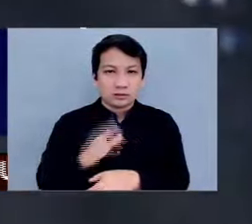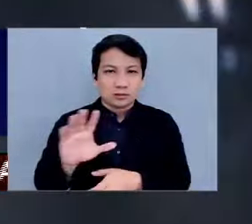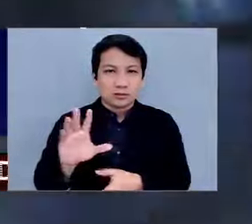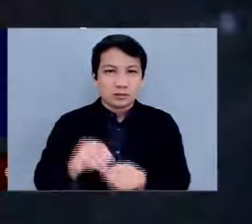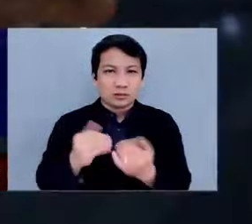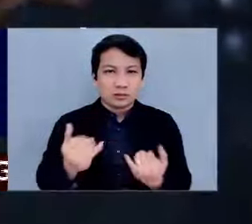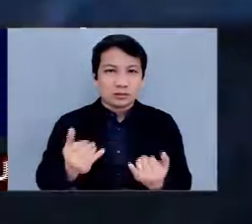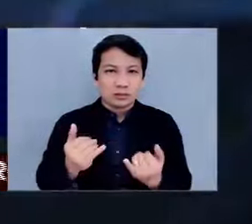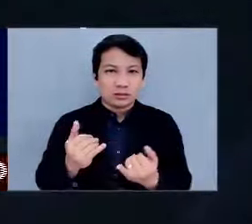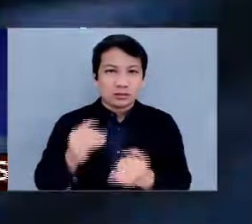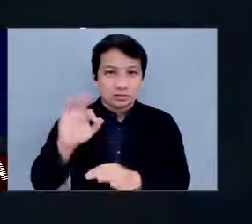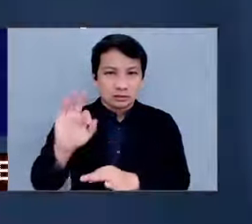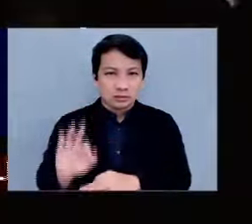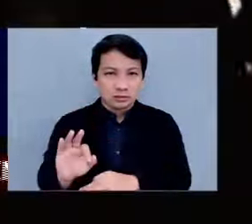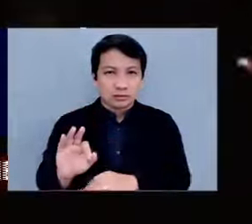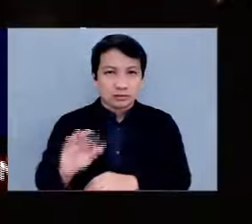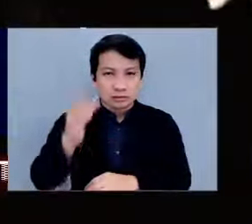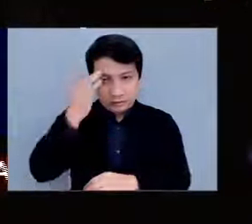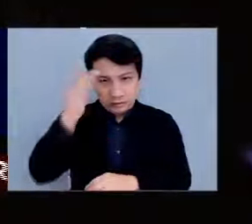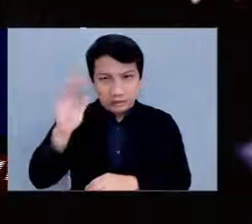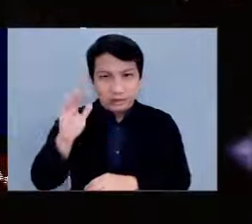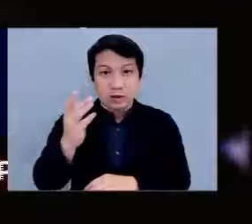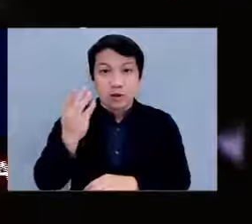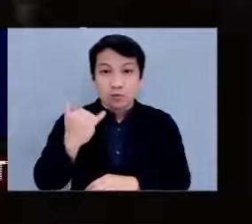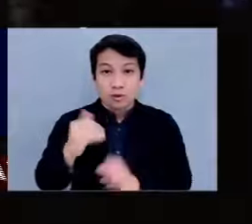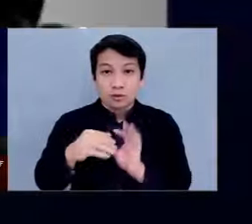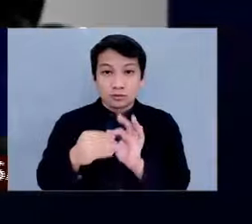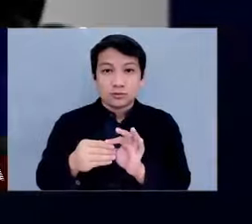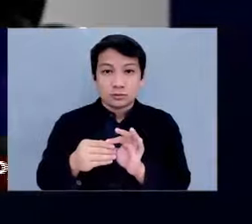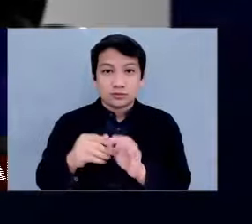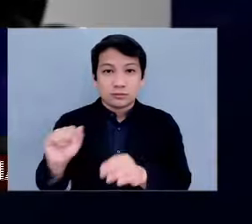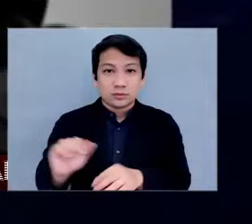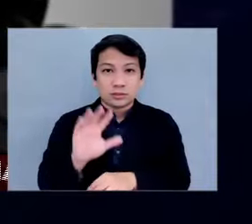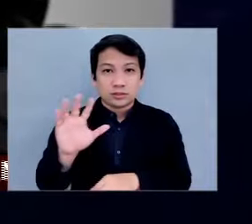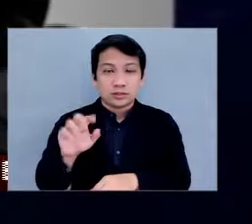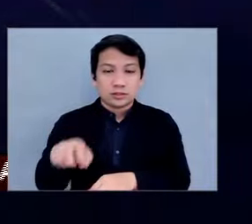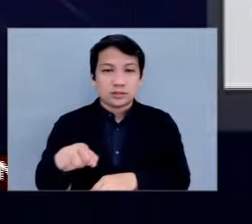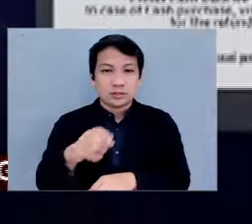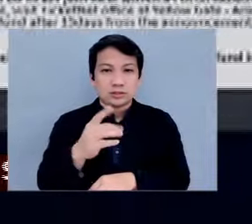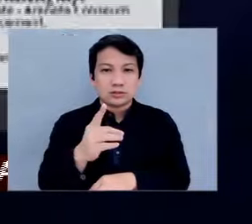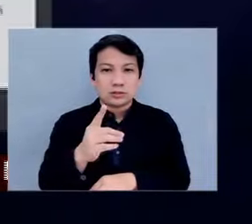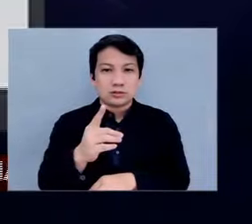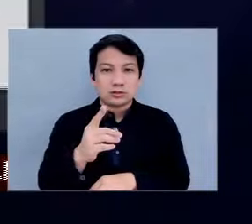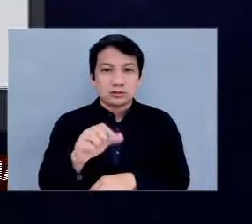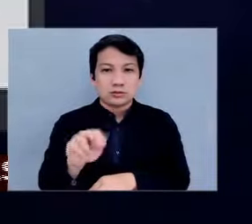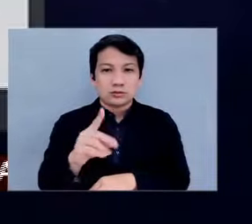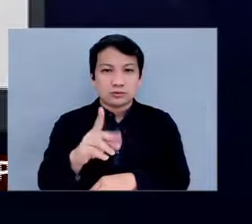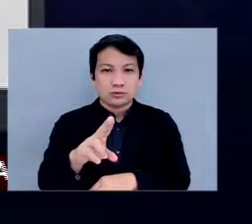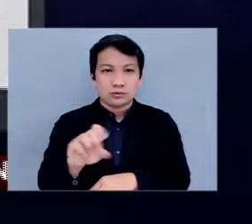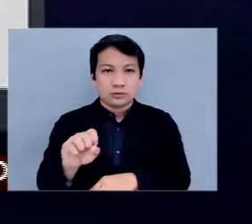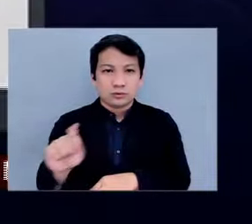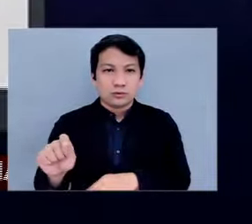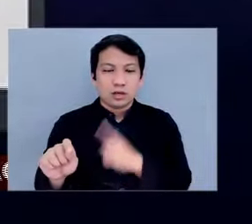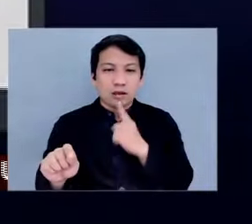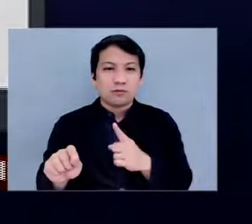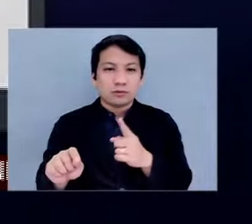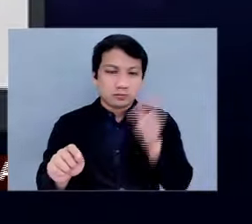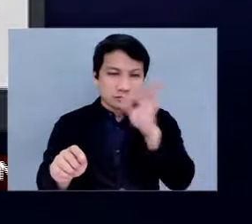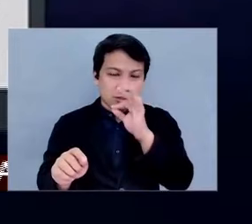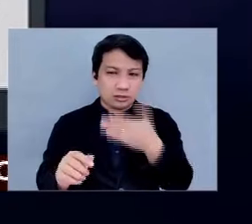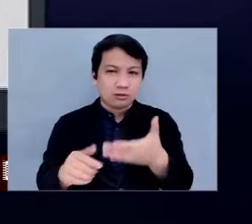Smart Araneta Coliseum para sa kanilang Asia tour na Dawn to Dusk. Bad news naman sa Pinoy fans si Rowoon